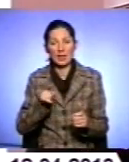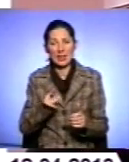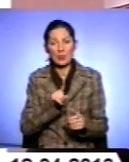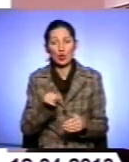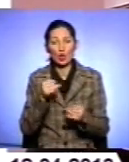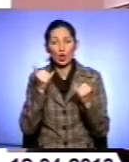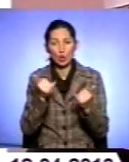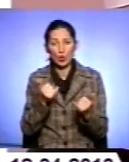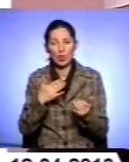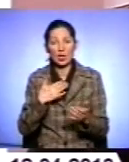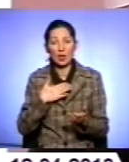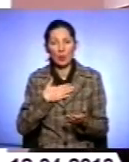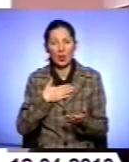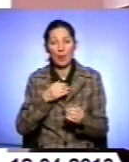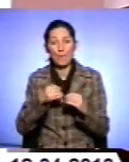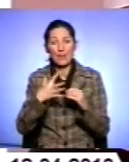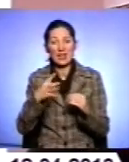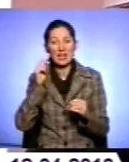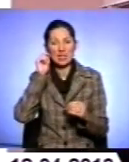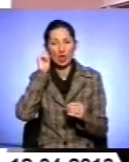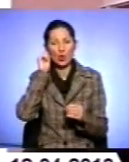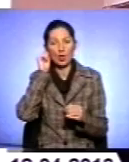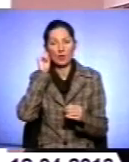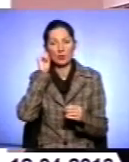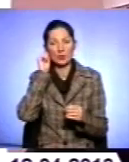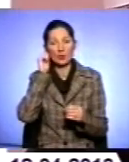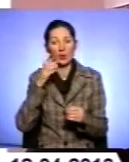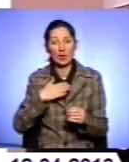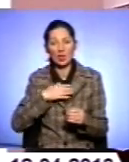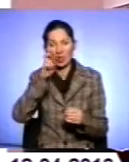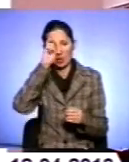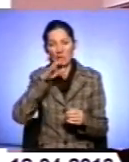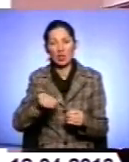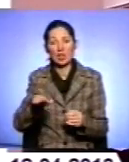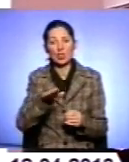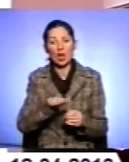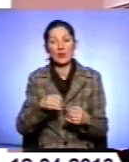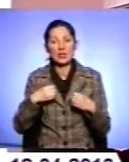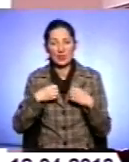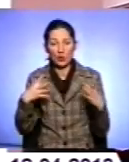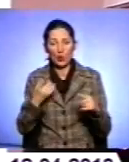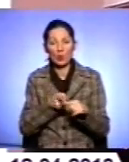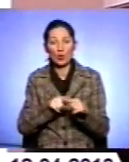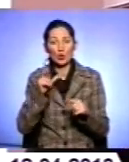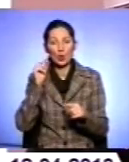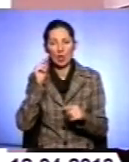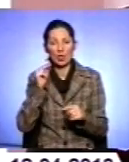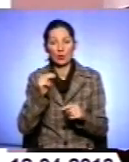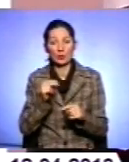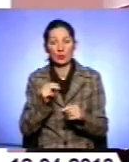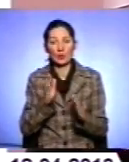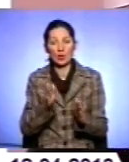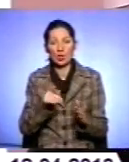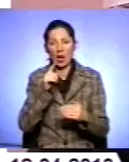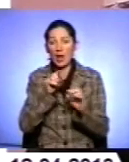сьогодні все-таки ми 15 років в нашій державі святкуємо цю дату. Хоча,